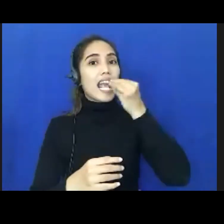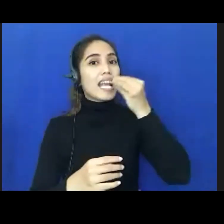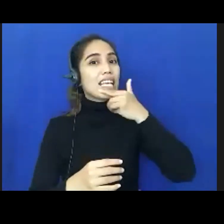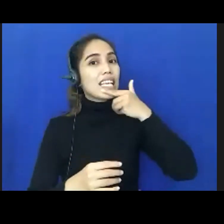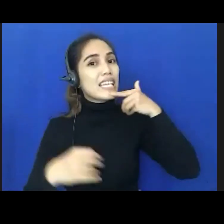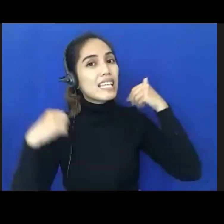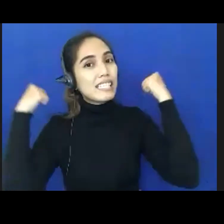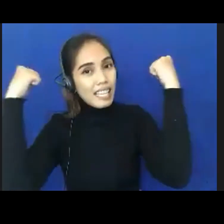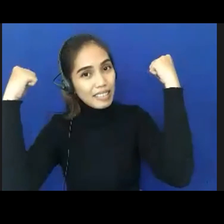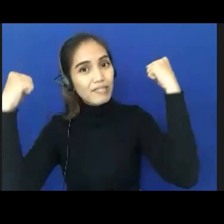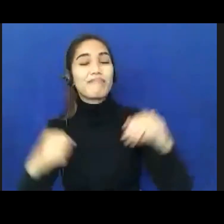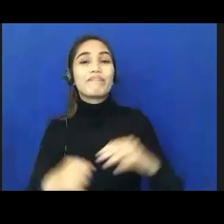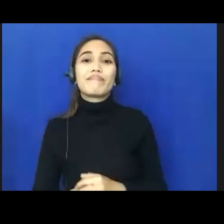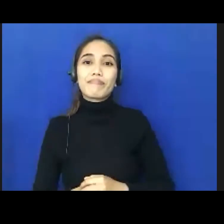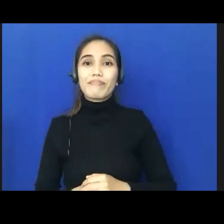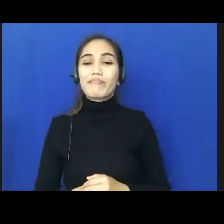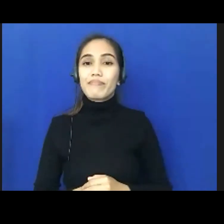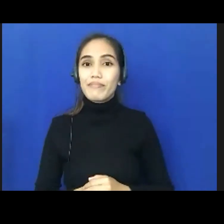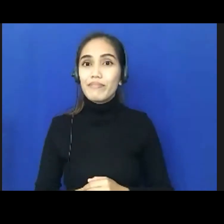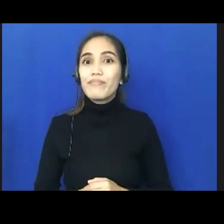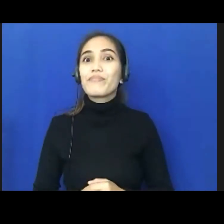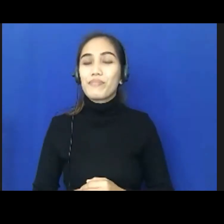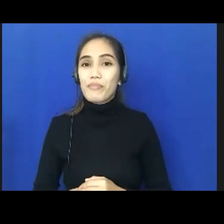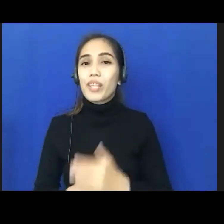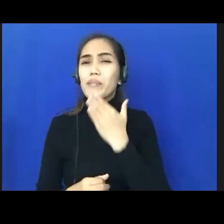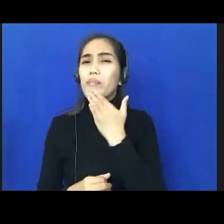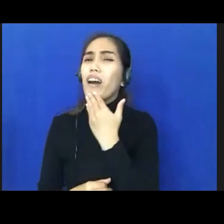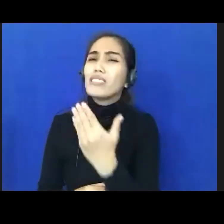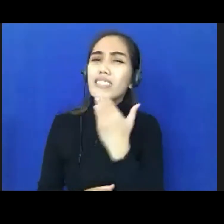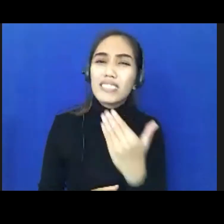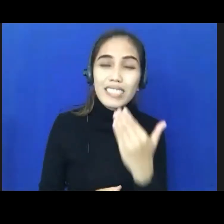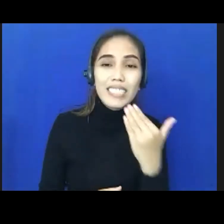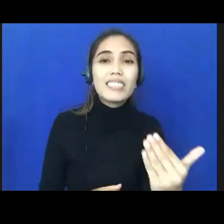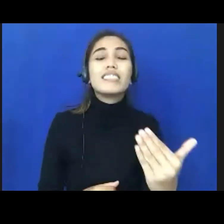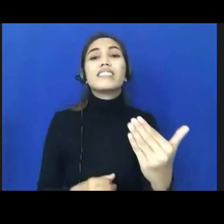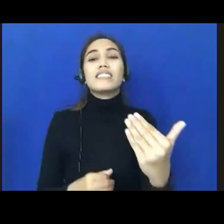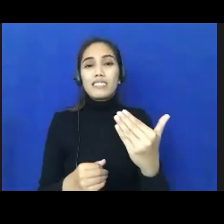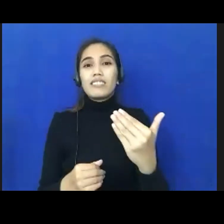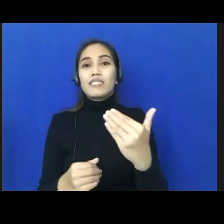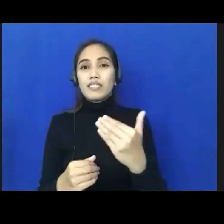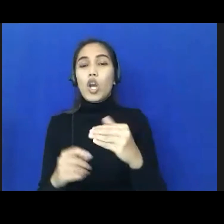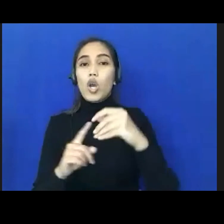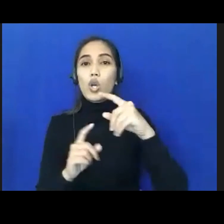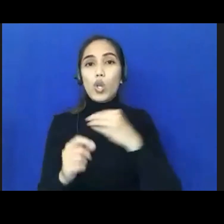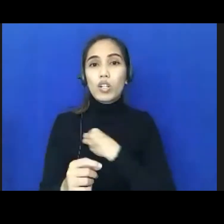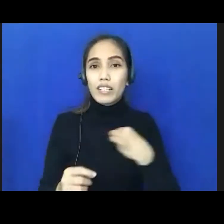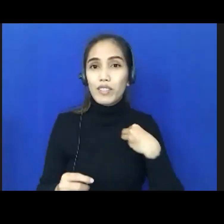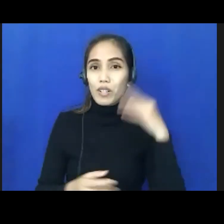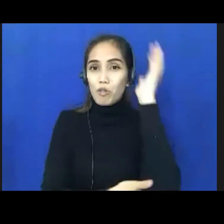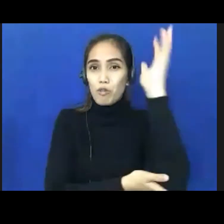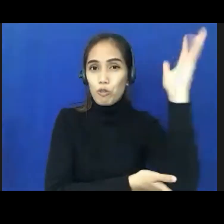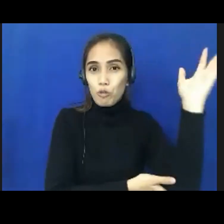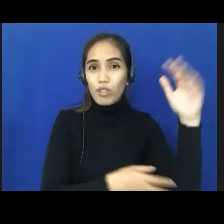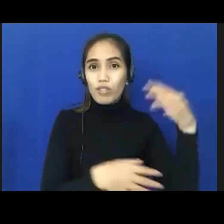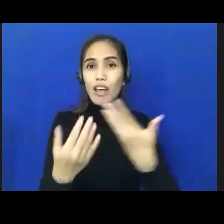kepada narasumber, Dr. Rikmasari, terima kasih Dr. Tatun, Dr. Yoga, dan terima kasih kepada para Bapak Ibu yang sudah